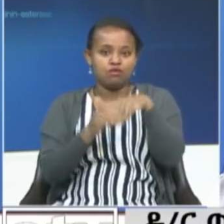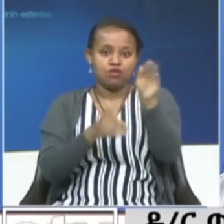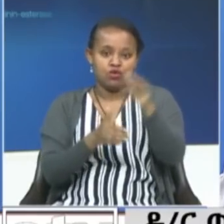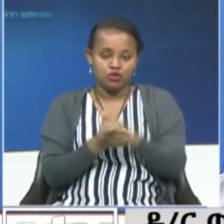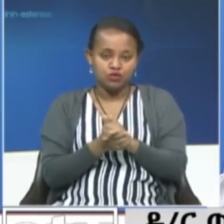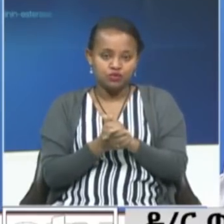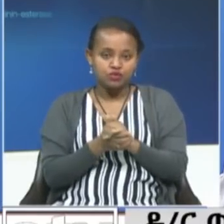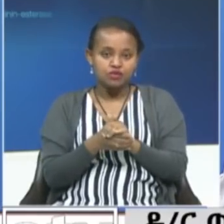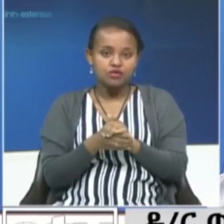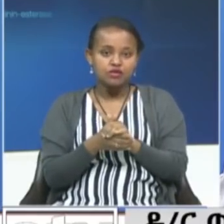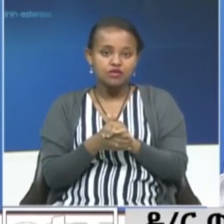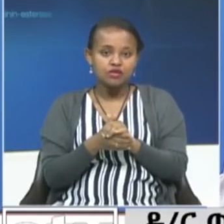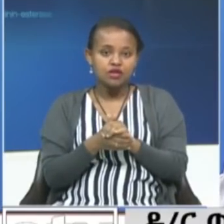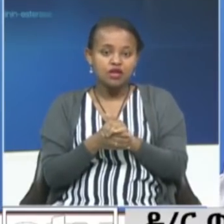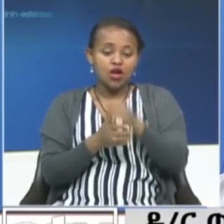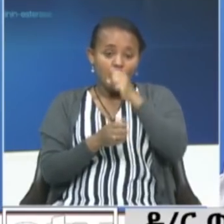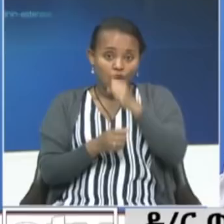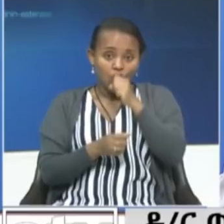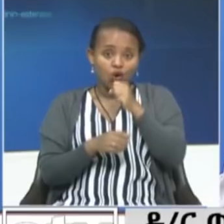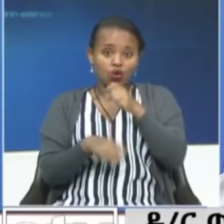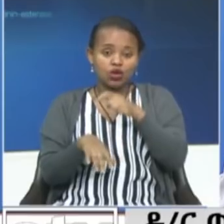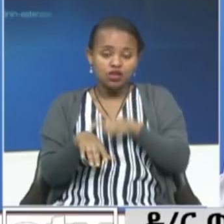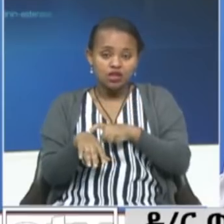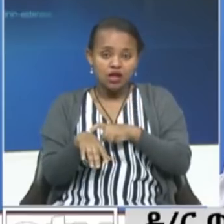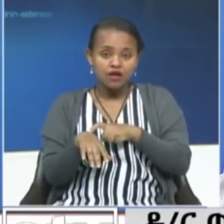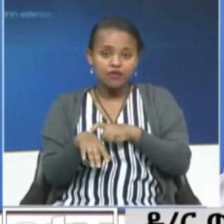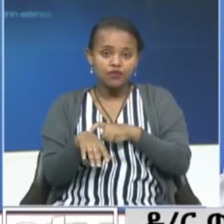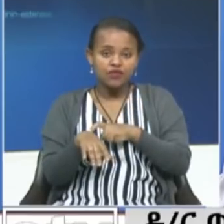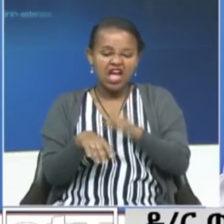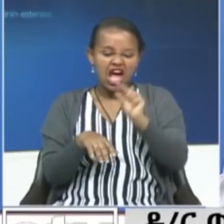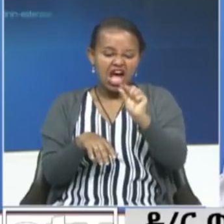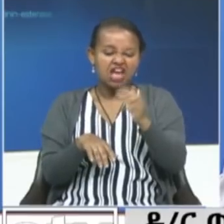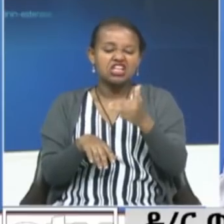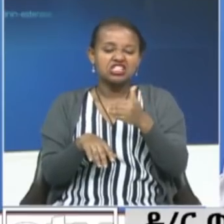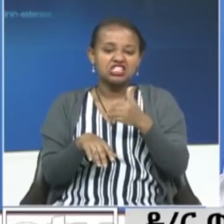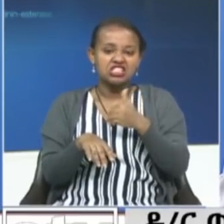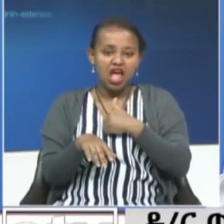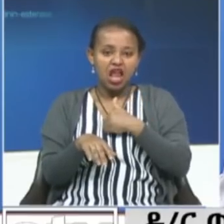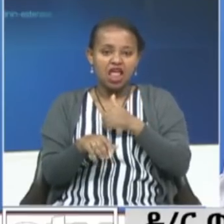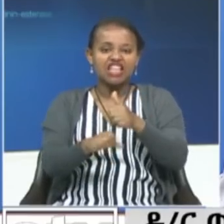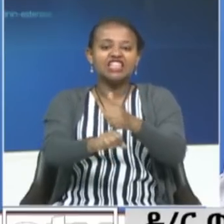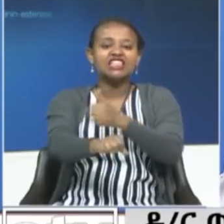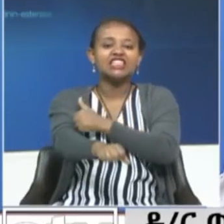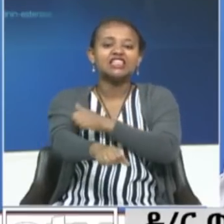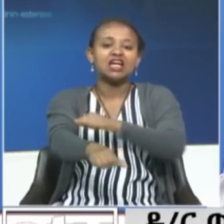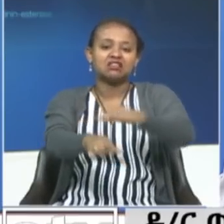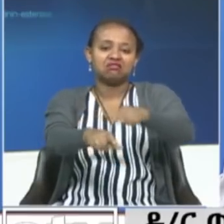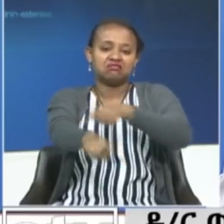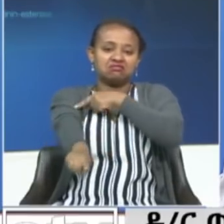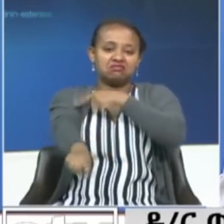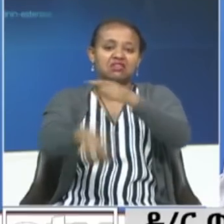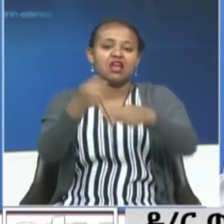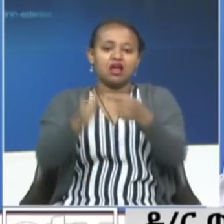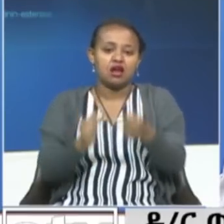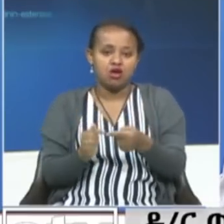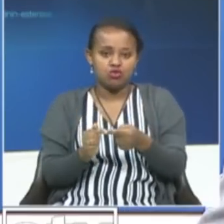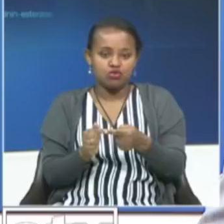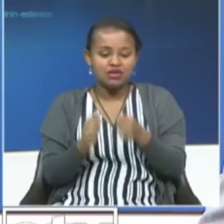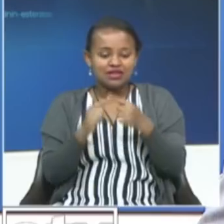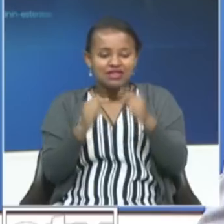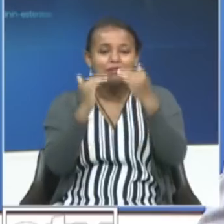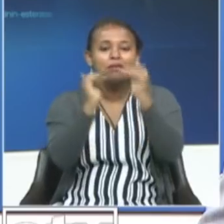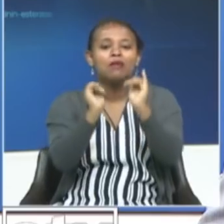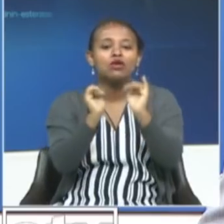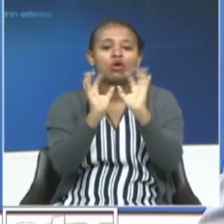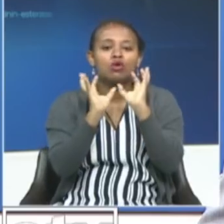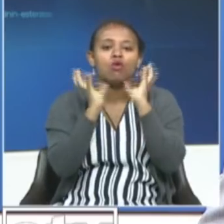የሚሆኑት። ስንና ሲያስለን ከዛ አነስ ያለ ዲስታንስ ይሄዳሉ፣ ርቀት ይሄዳሉ። ነገር ግን ደግሞ በመጠኑ